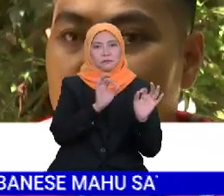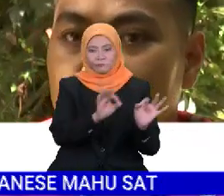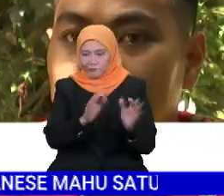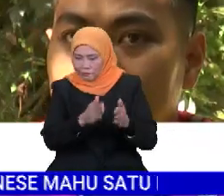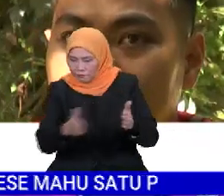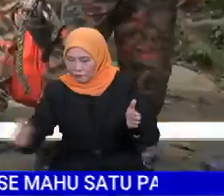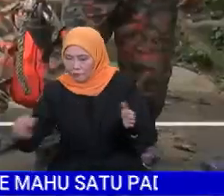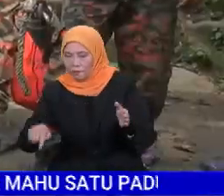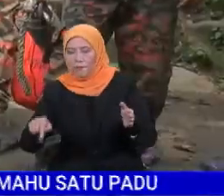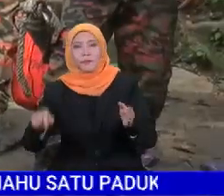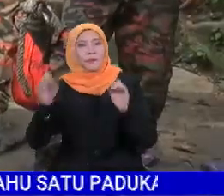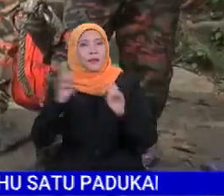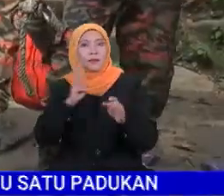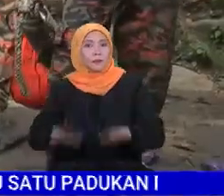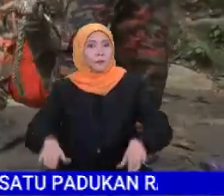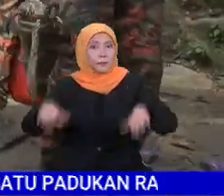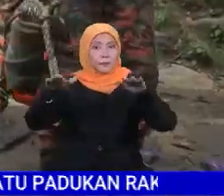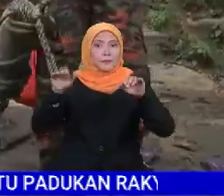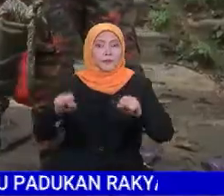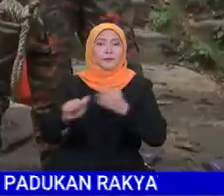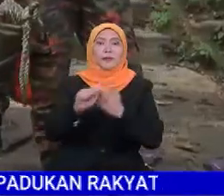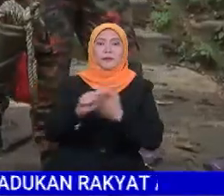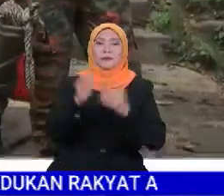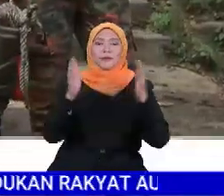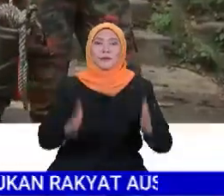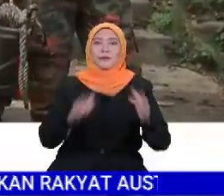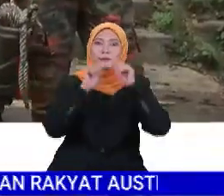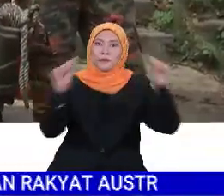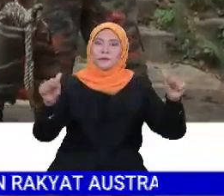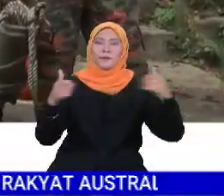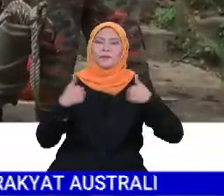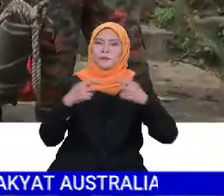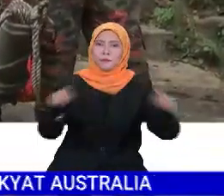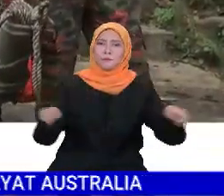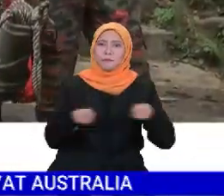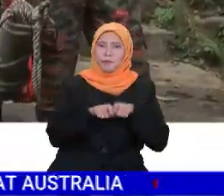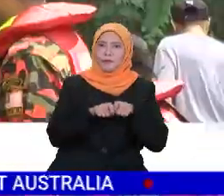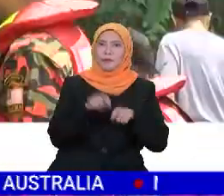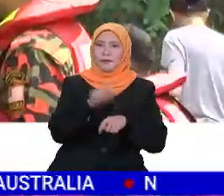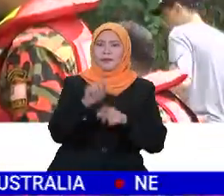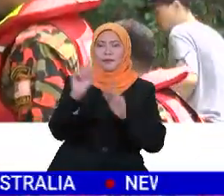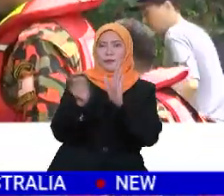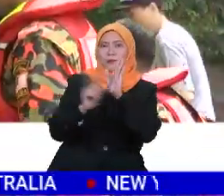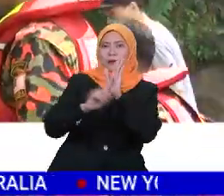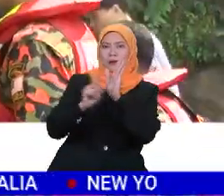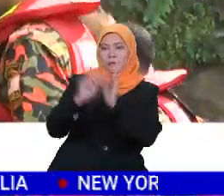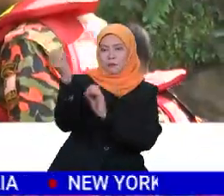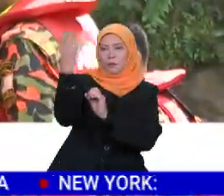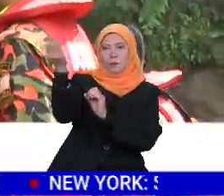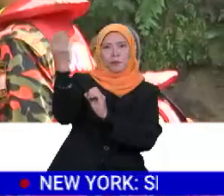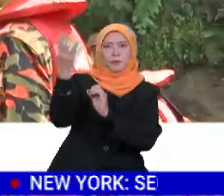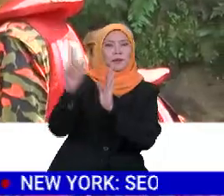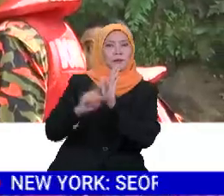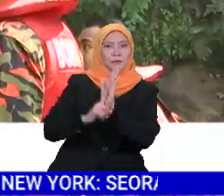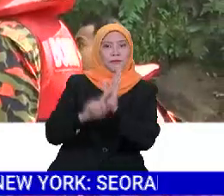boleh dinaiki oleh air dan berbahaya kepada orang awam. Ada satu-satu tempat yang ditempatkan siren yang memberi